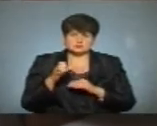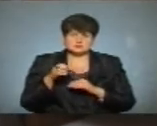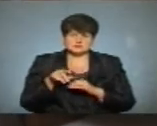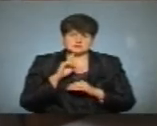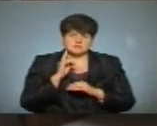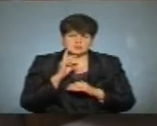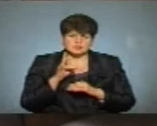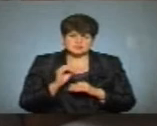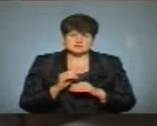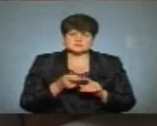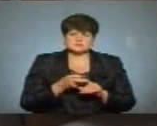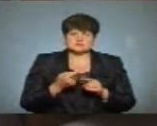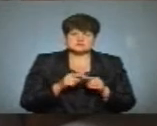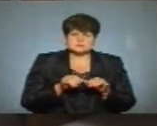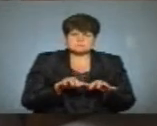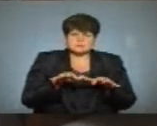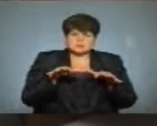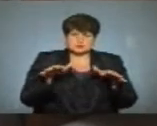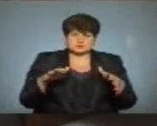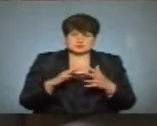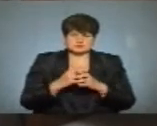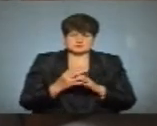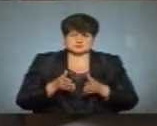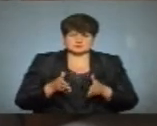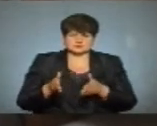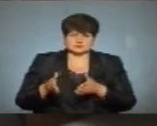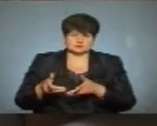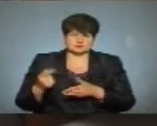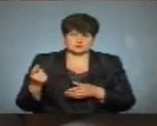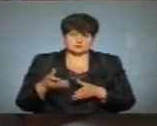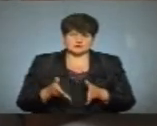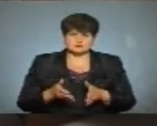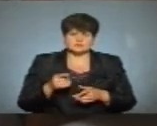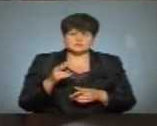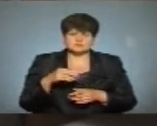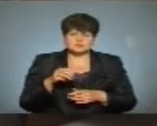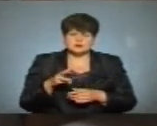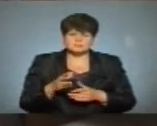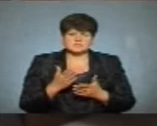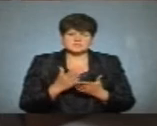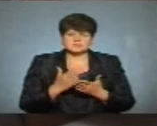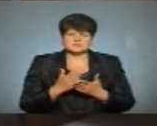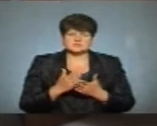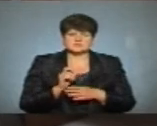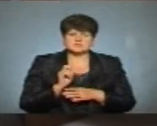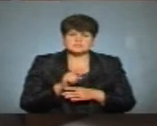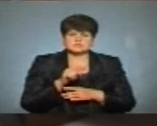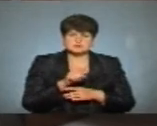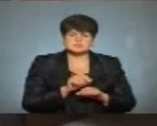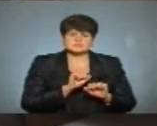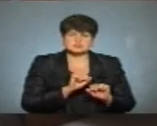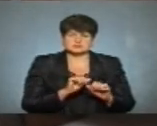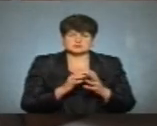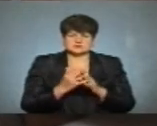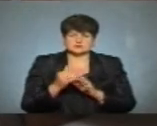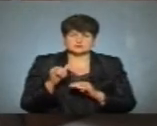Устя-Зелене. Наслідок чого відбувається підтоплення сільгосугідь. Там ще розташовано дамба Т-3, її призначення захищати